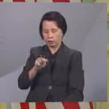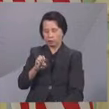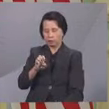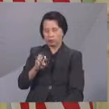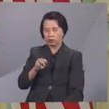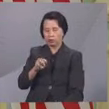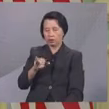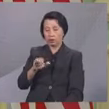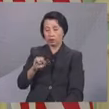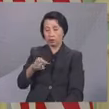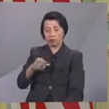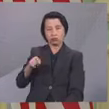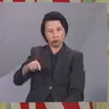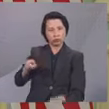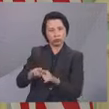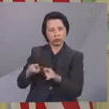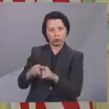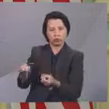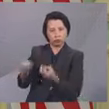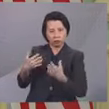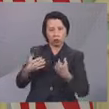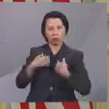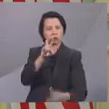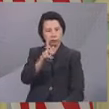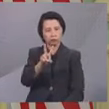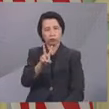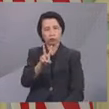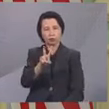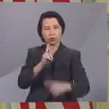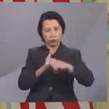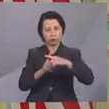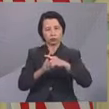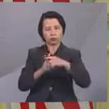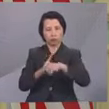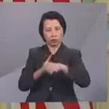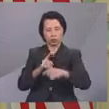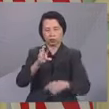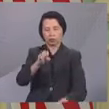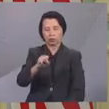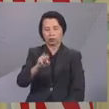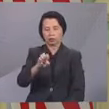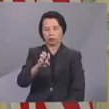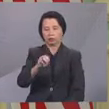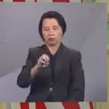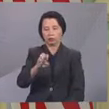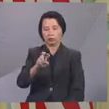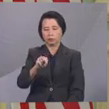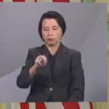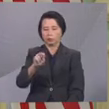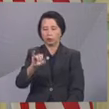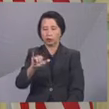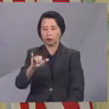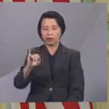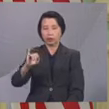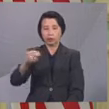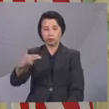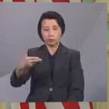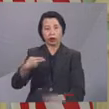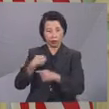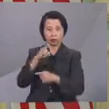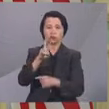pun kita dapati dimaklumkan ada dua positif di Semenyih. Ya, yeah?